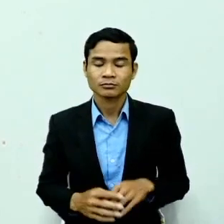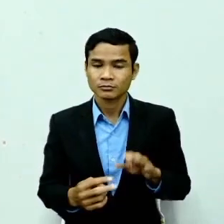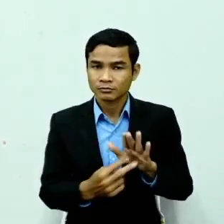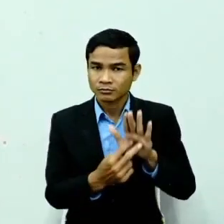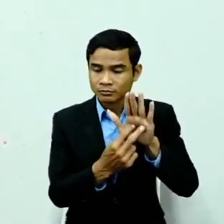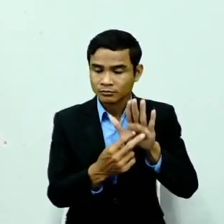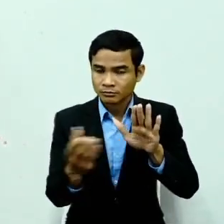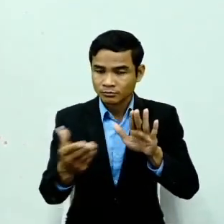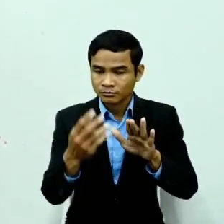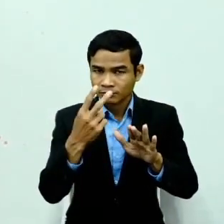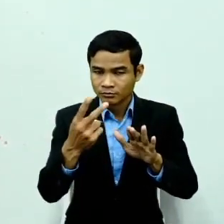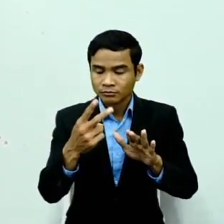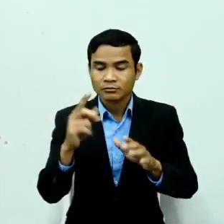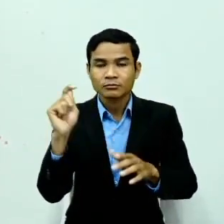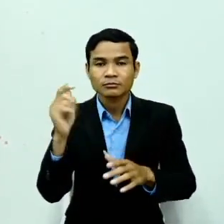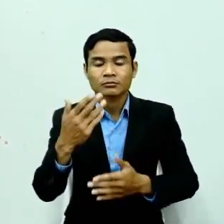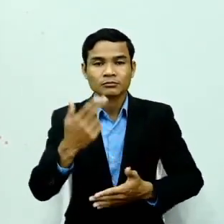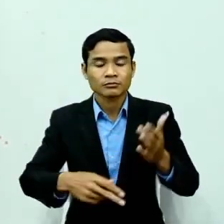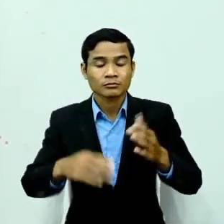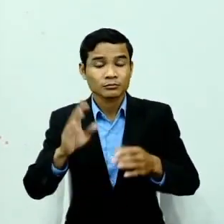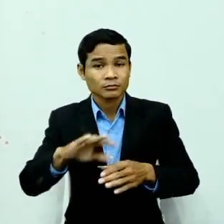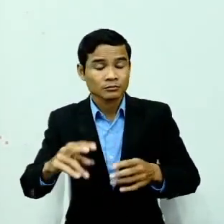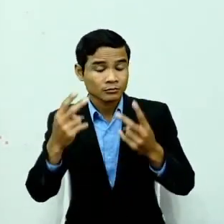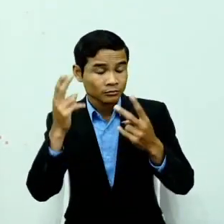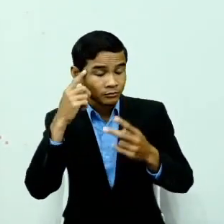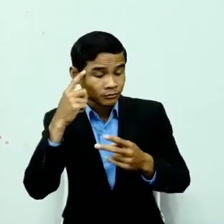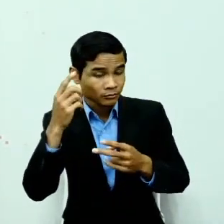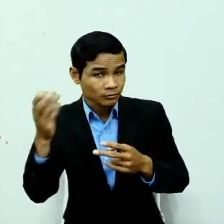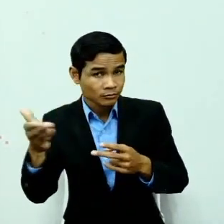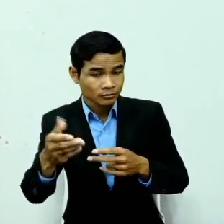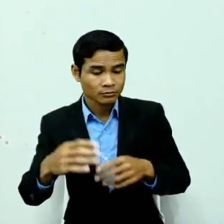tên chà con mơ mất ta chưa nè chưa rụp ở vầy con